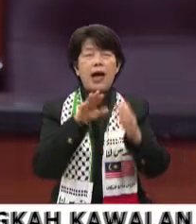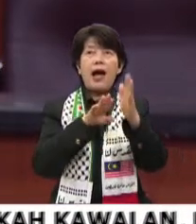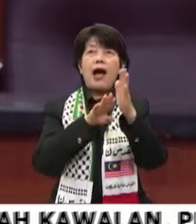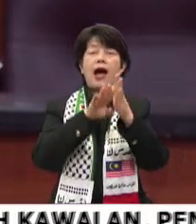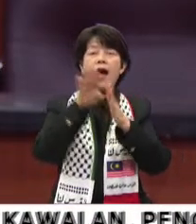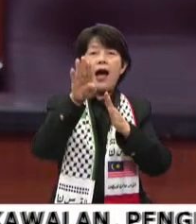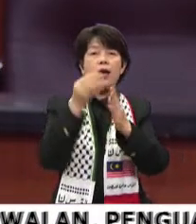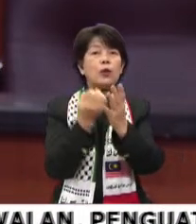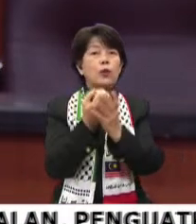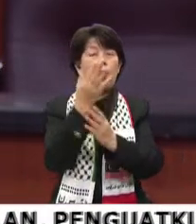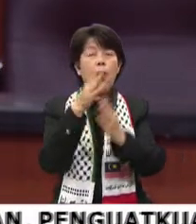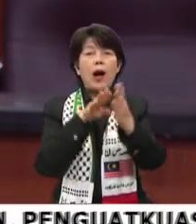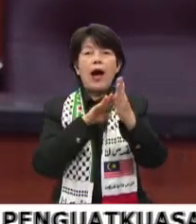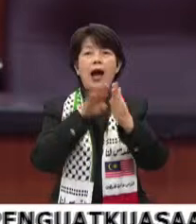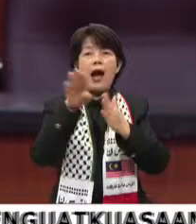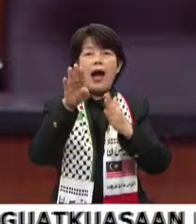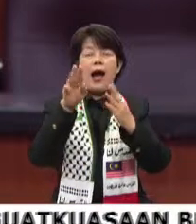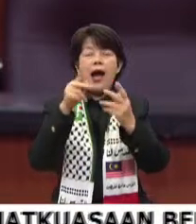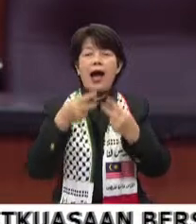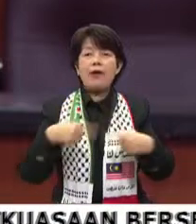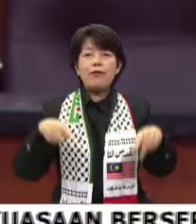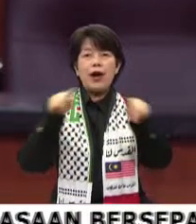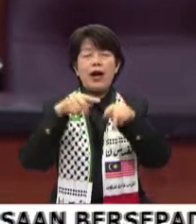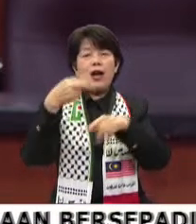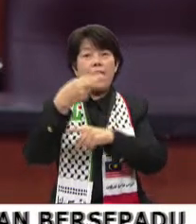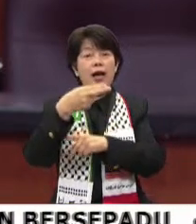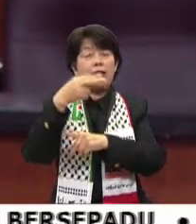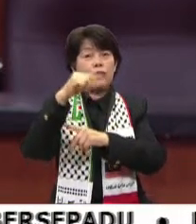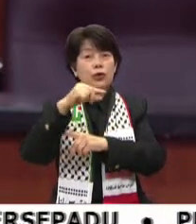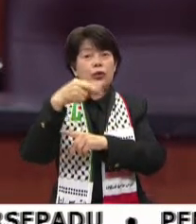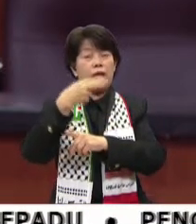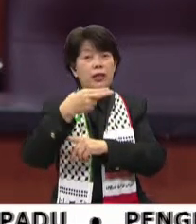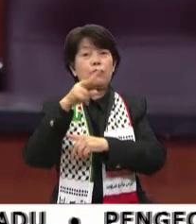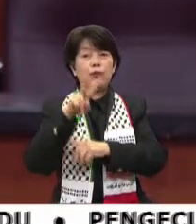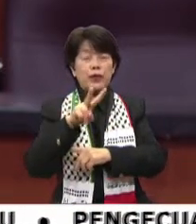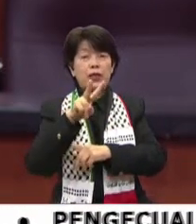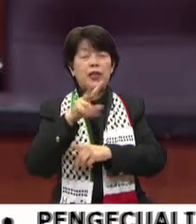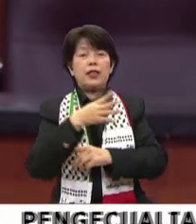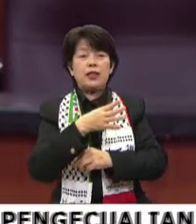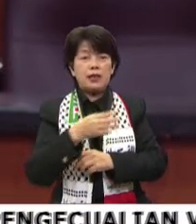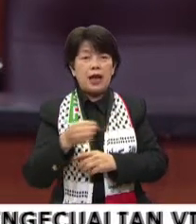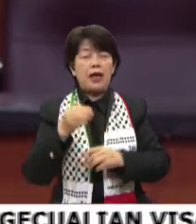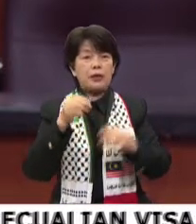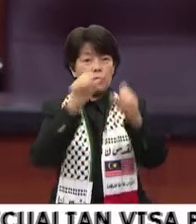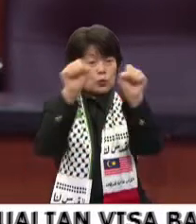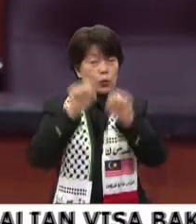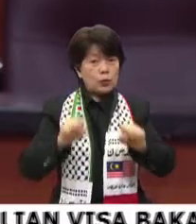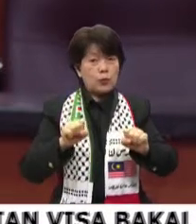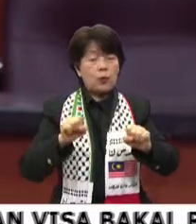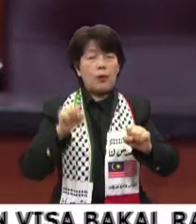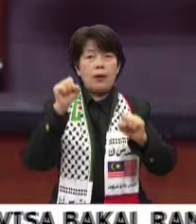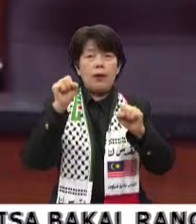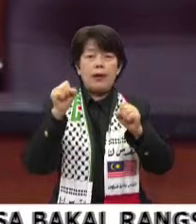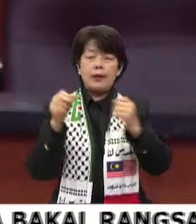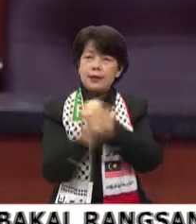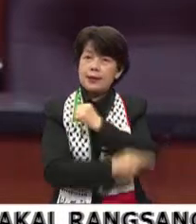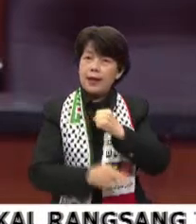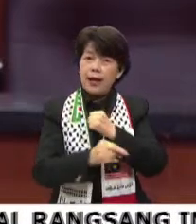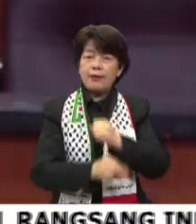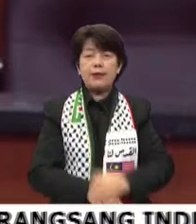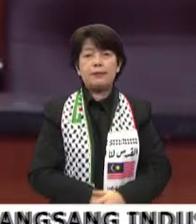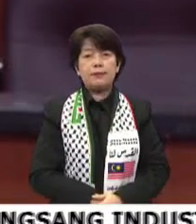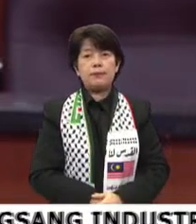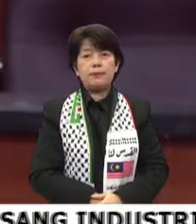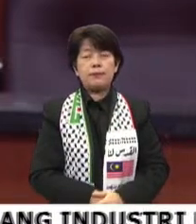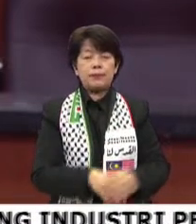high values dengan izin hghv dalam mengemudi reformasi struktur ekonomi negara pengurusan